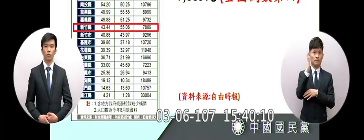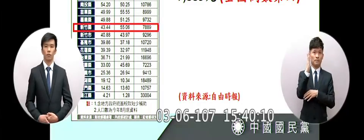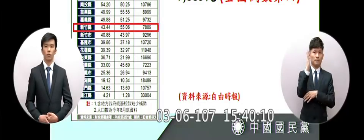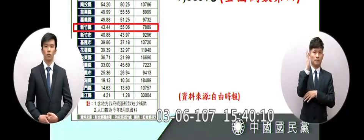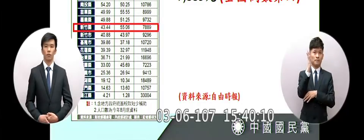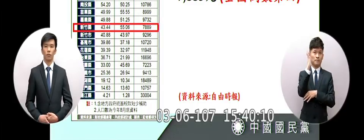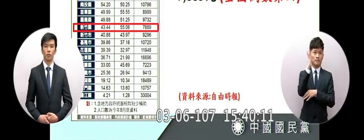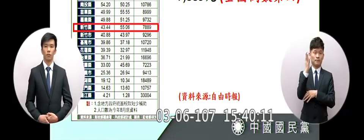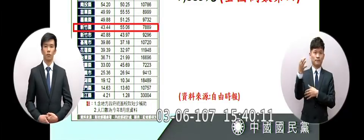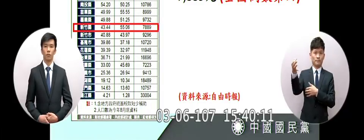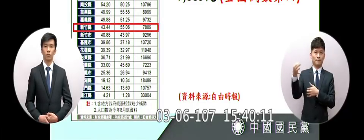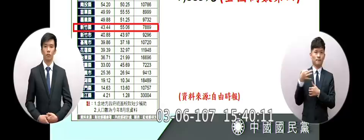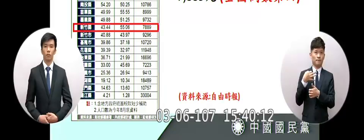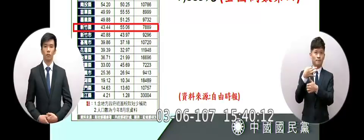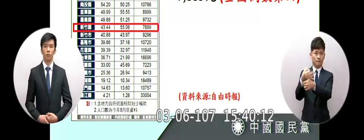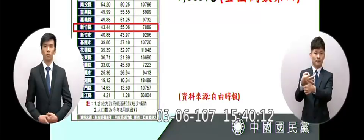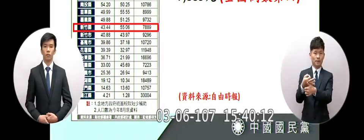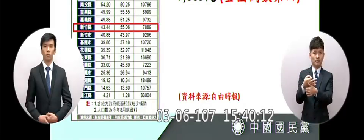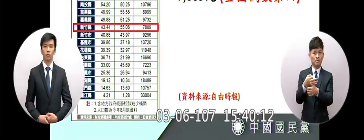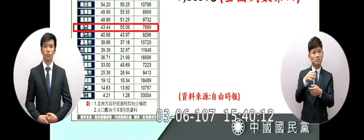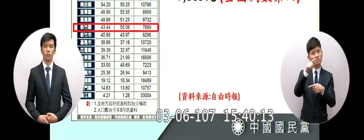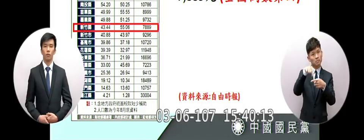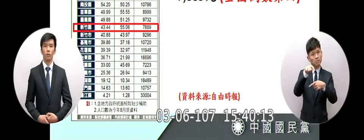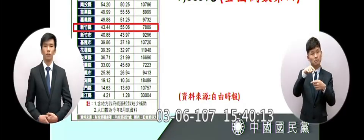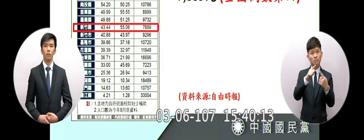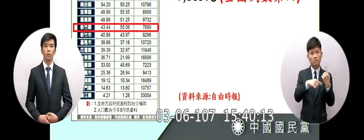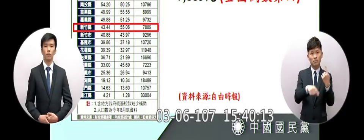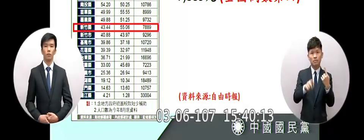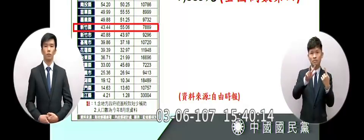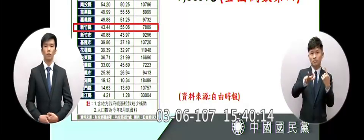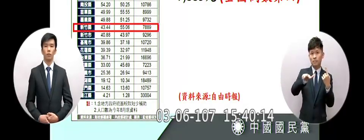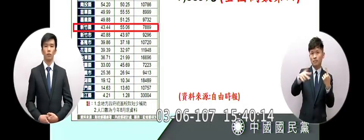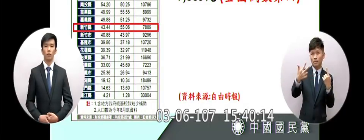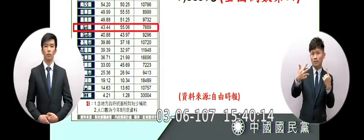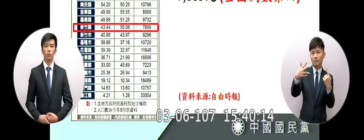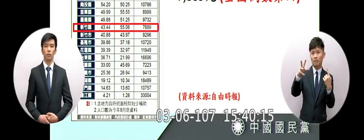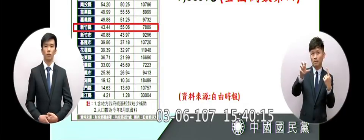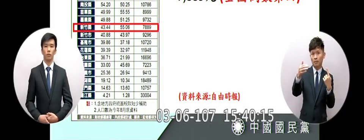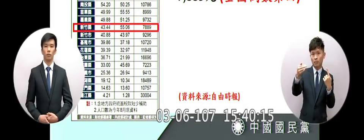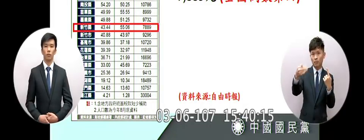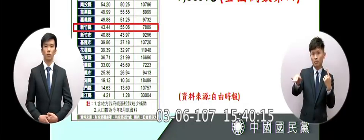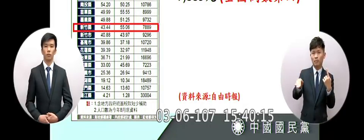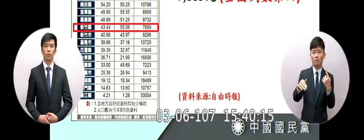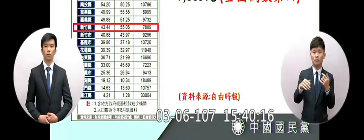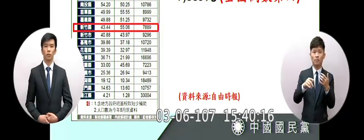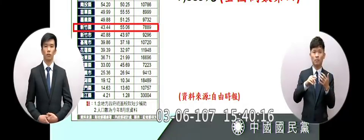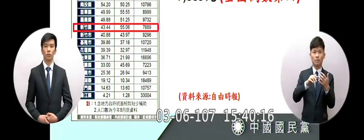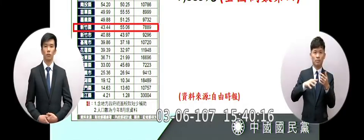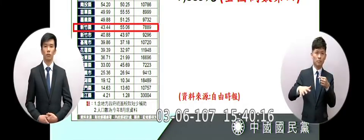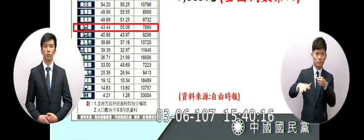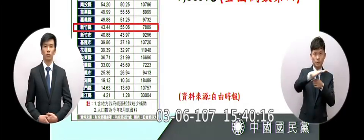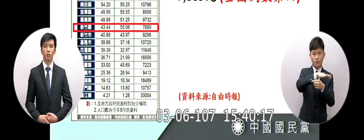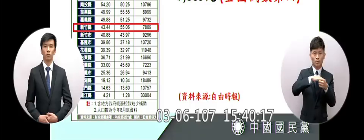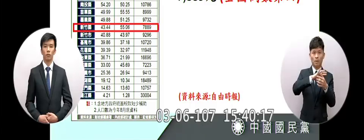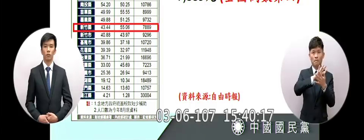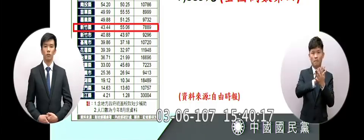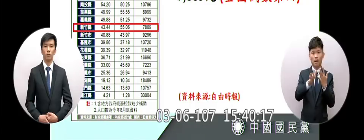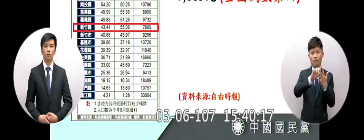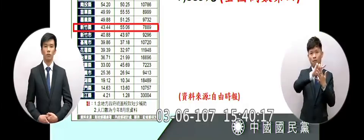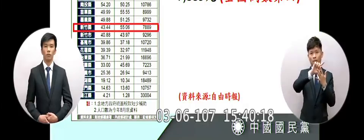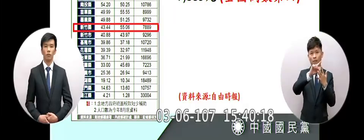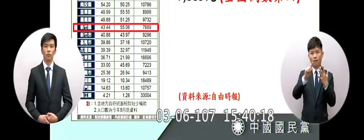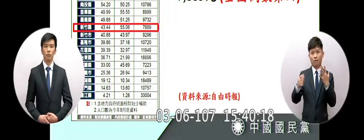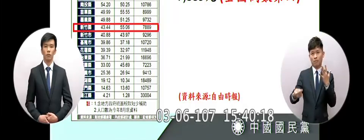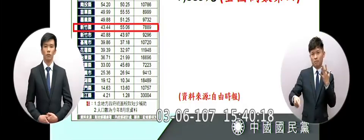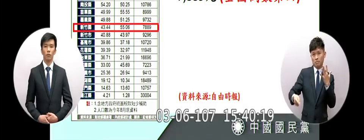分配到的额度每人大概平均7889元，全国倒数第四了， 就是他